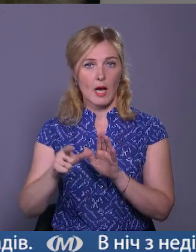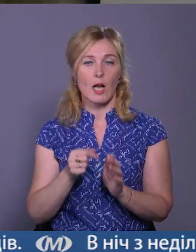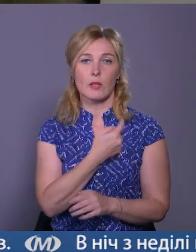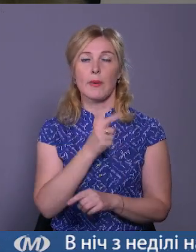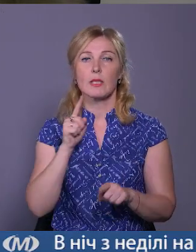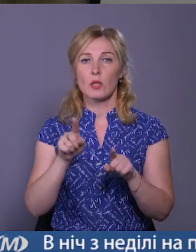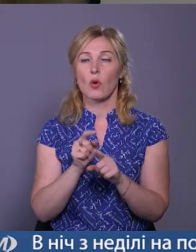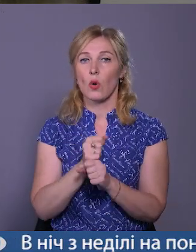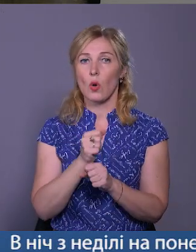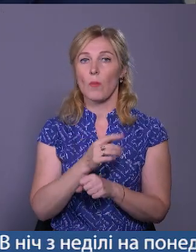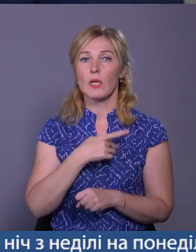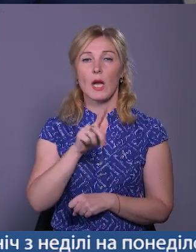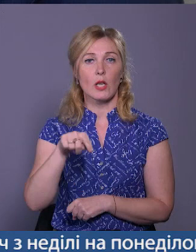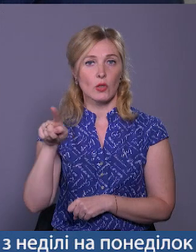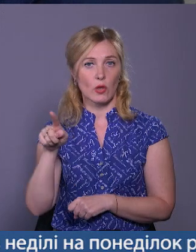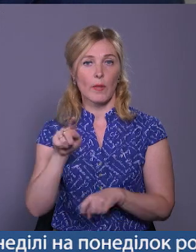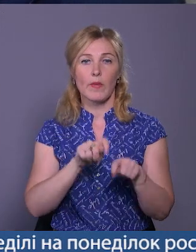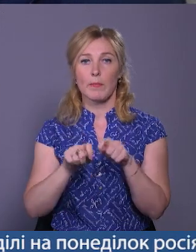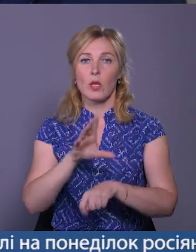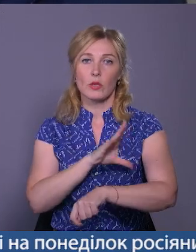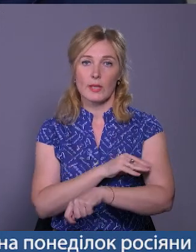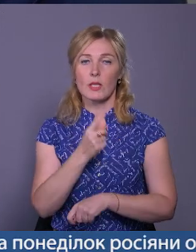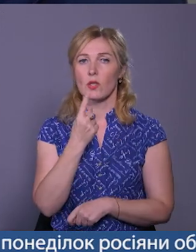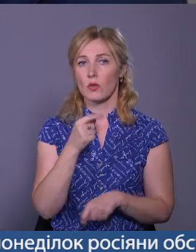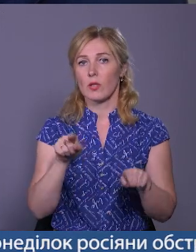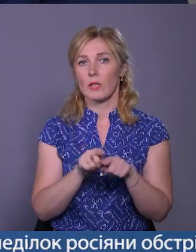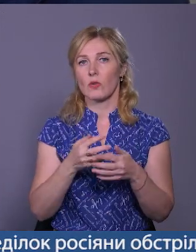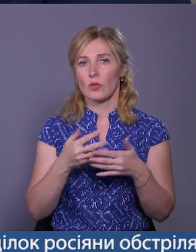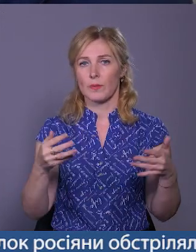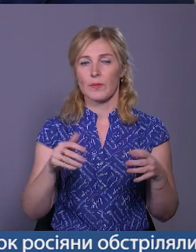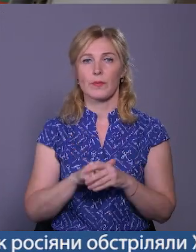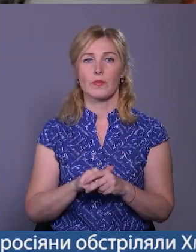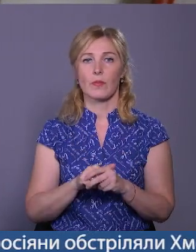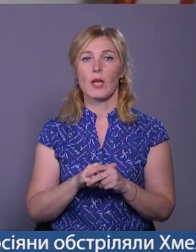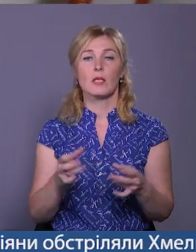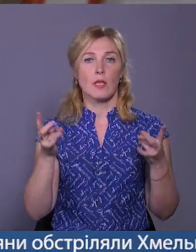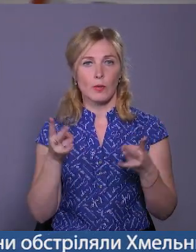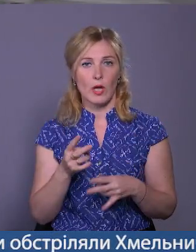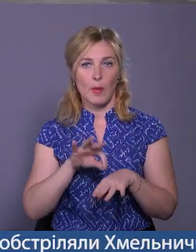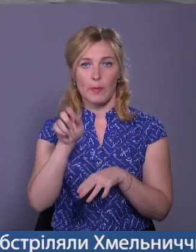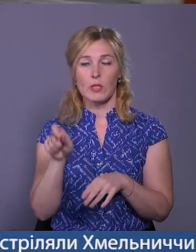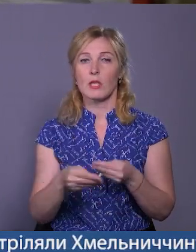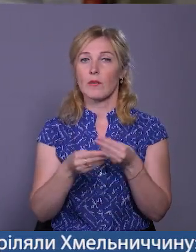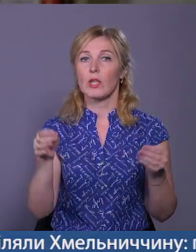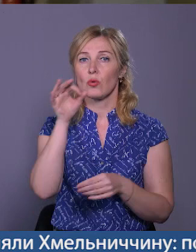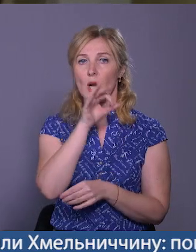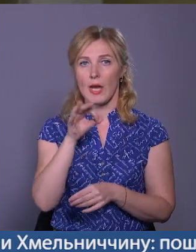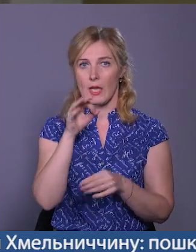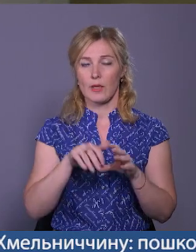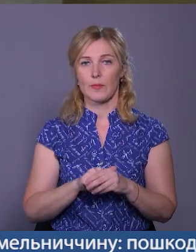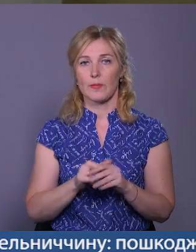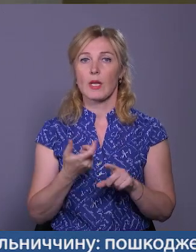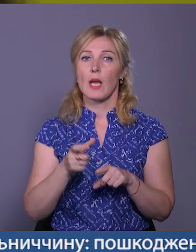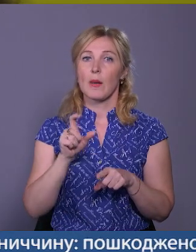медсестрою роблять кардіограму вимірюють тиск сатурацію та рівень цукру за потреби пацієнтам видають ліки більш